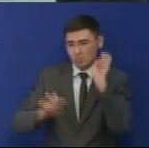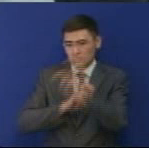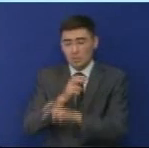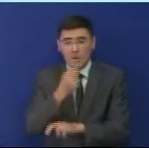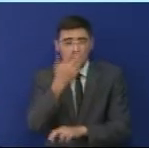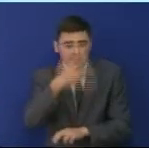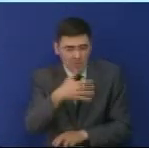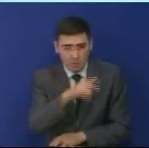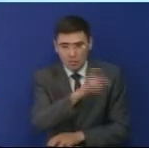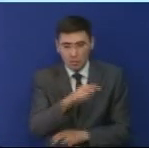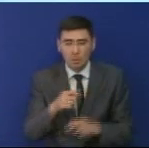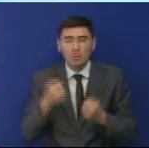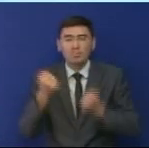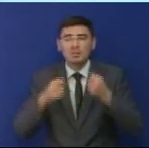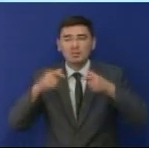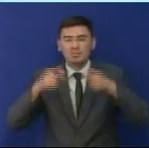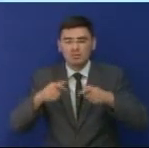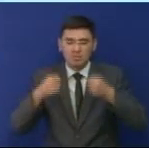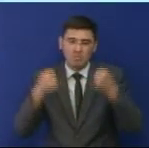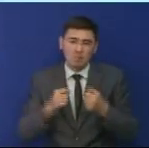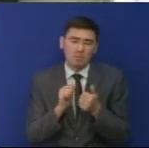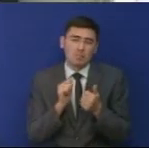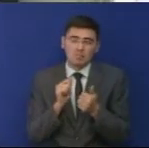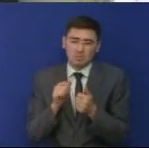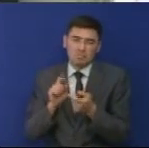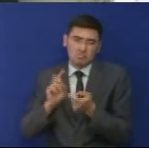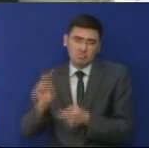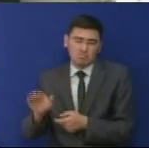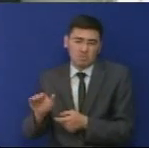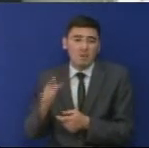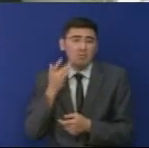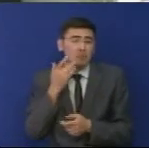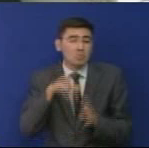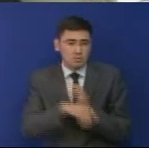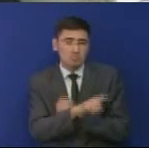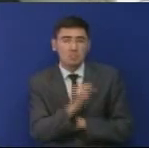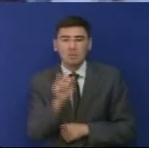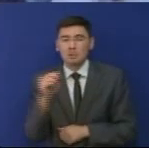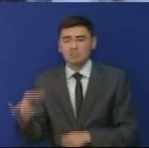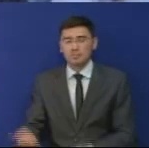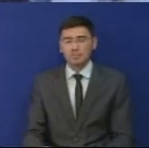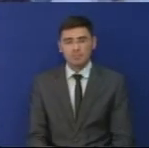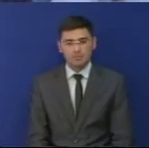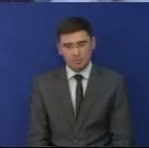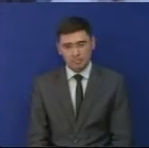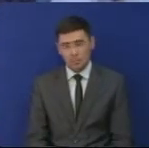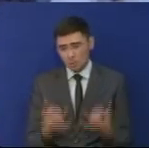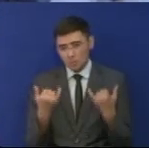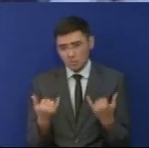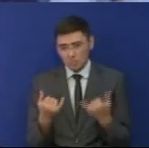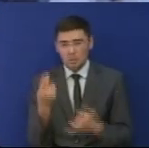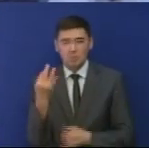в день обращаются сюда по оформлению водительских удостоверений. Один из них – житель города Абай Алпспай.